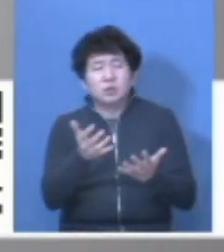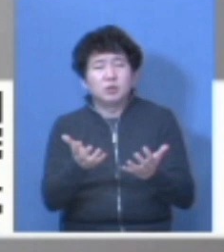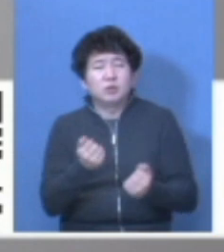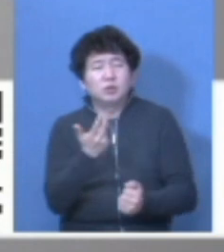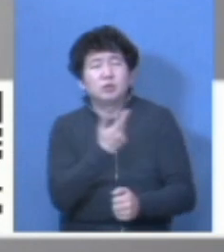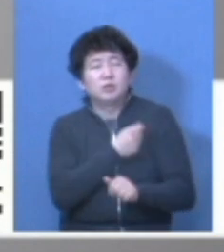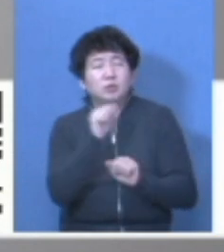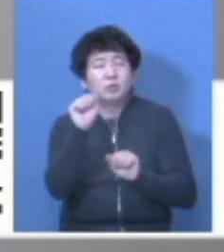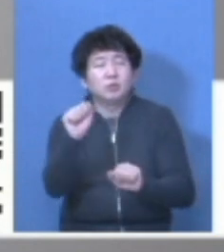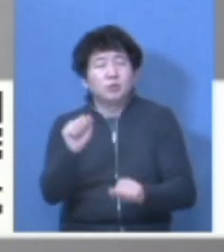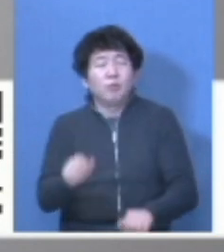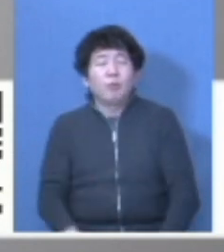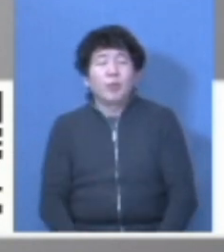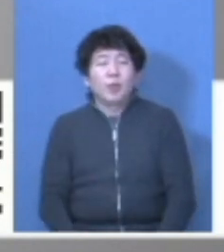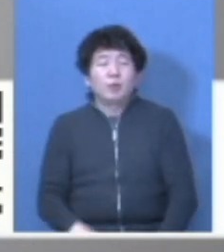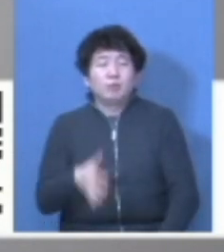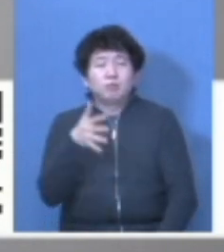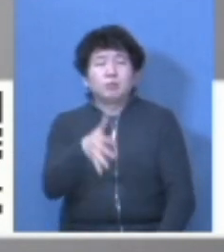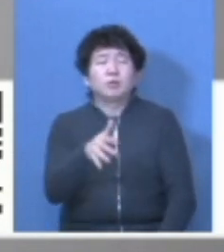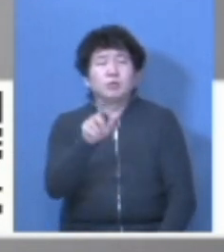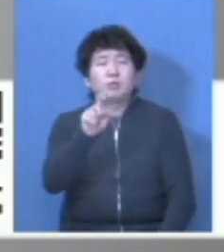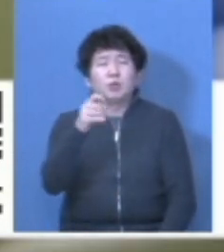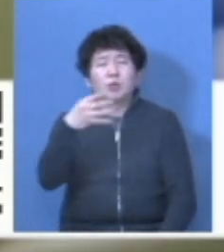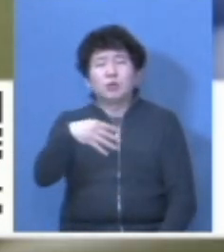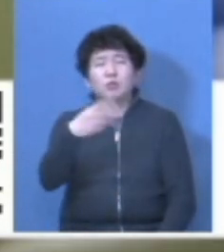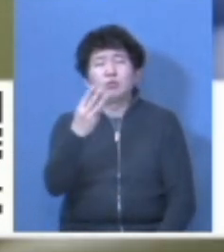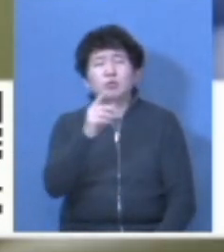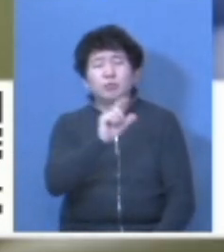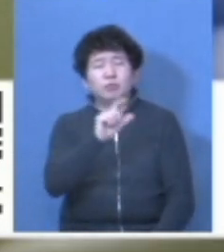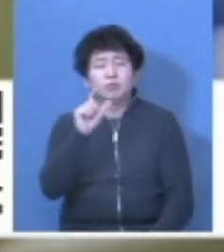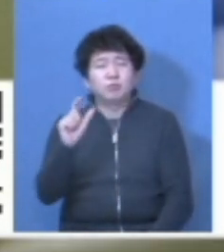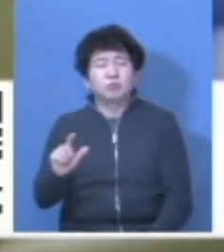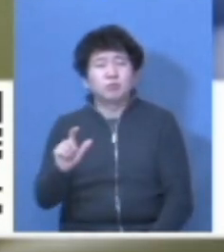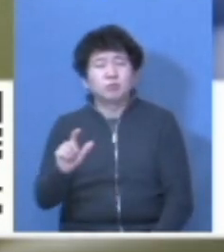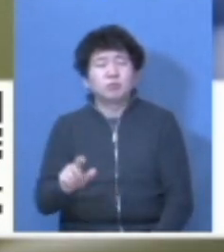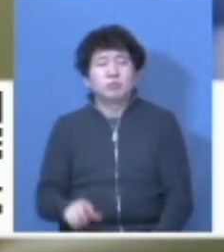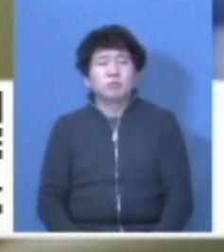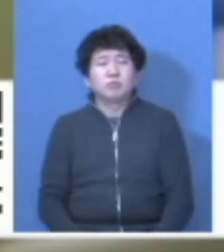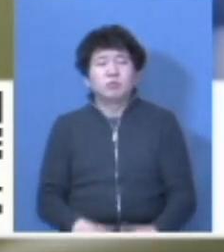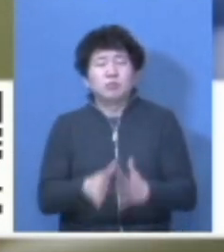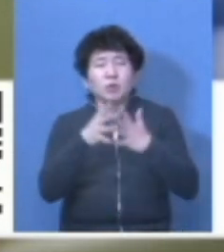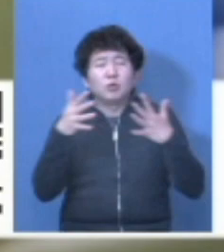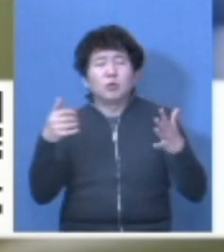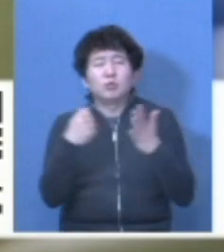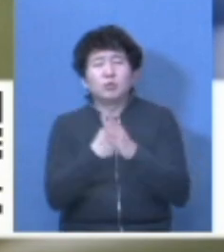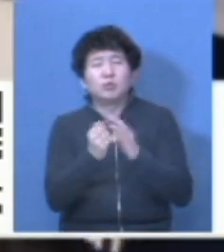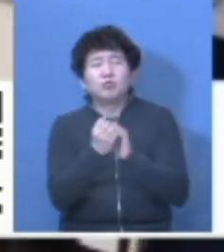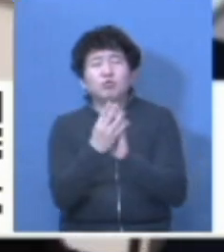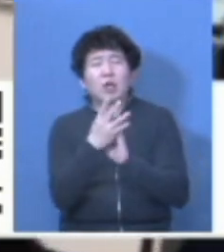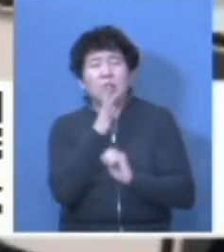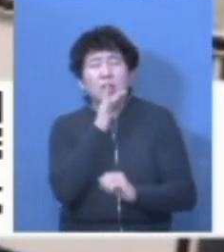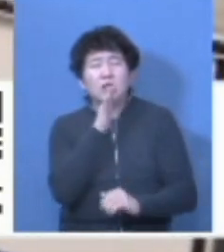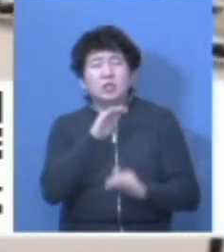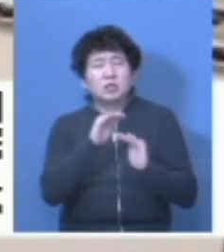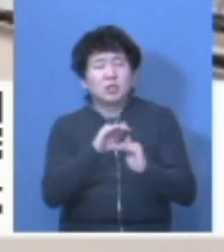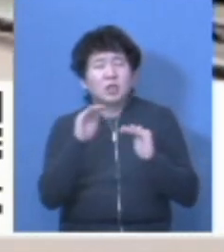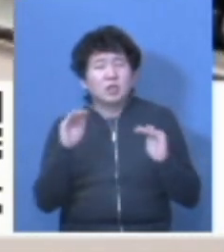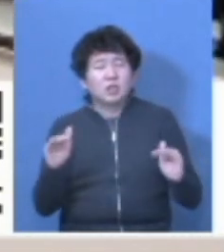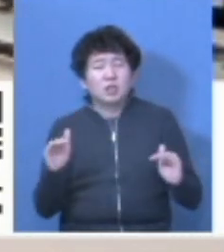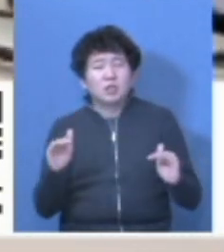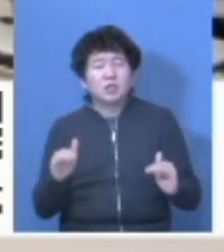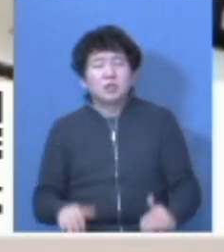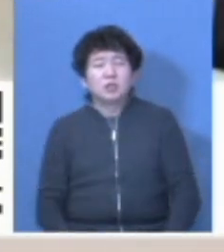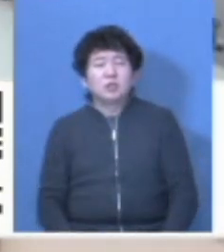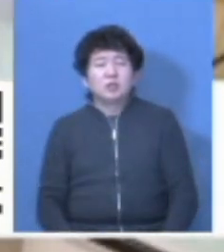науқастармен байланыста болған 5143 адам анықталған. Олардың басым бөлігі 14 жасқа дейінгі балалар. Ал екпе алуға тиіс